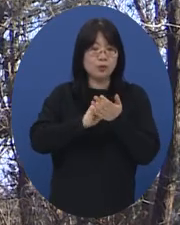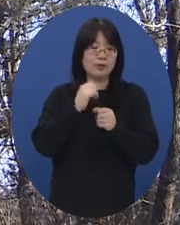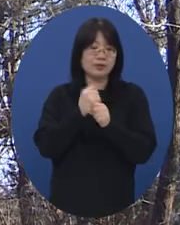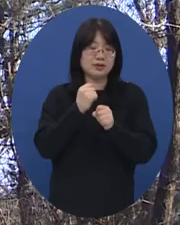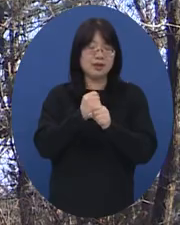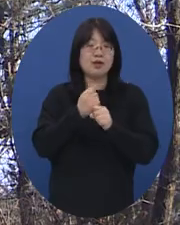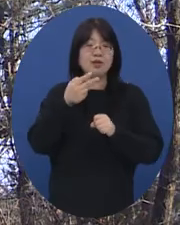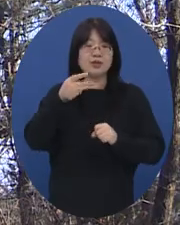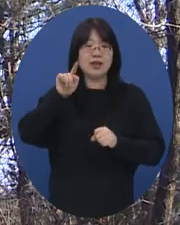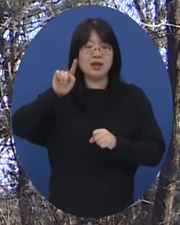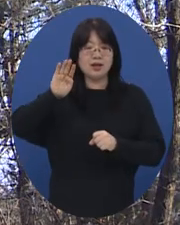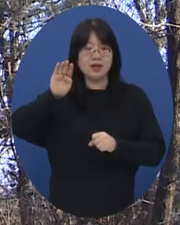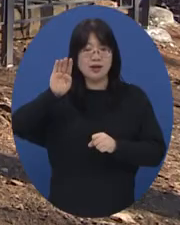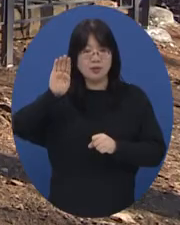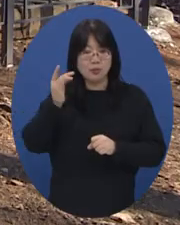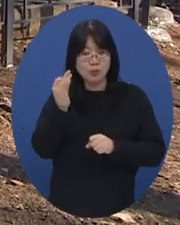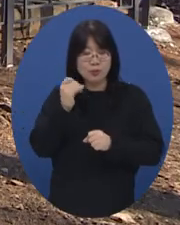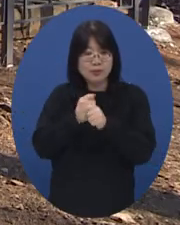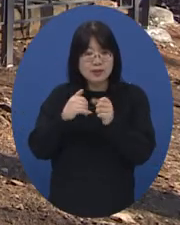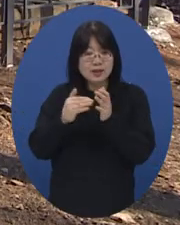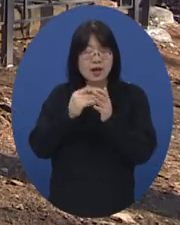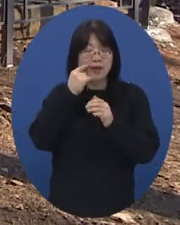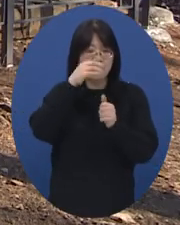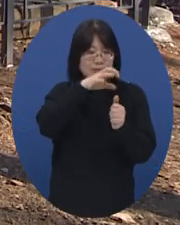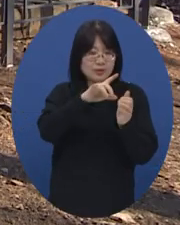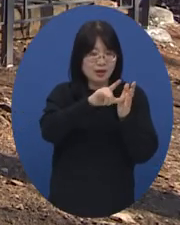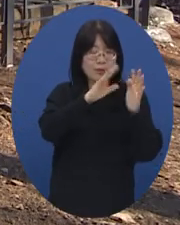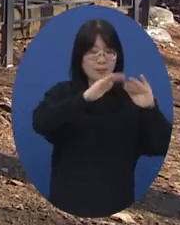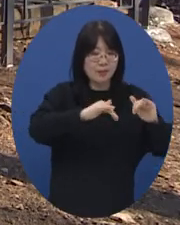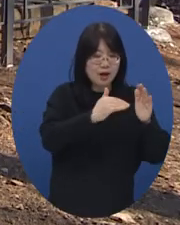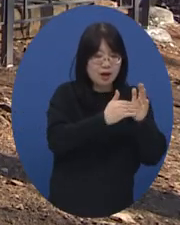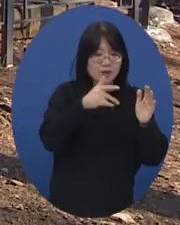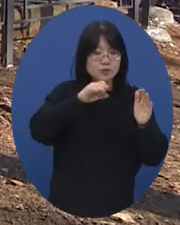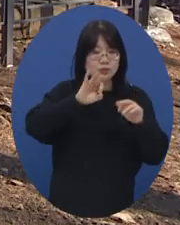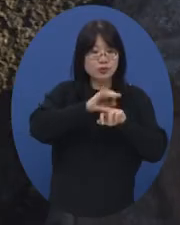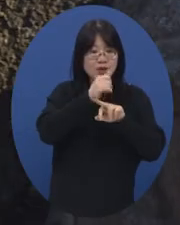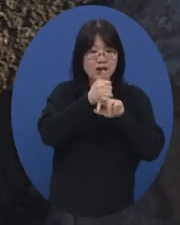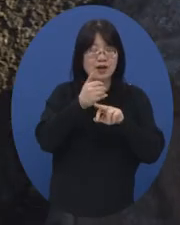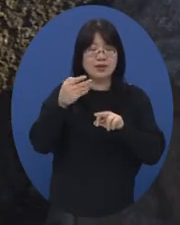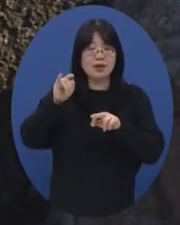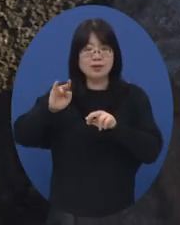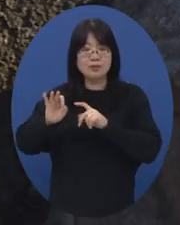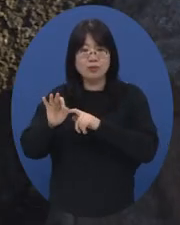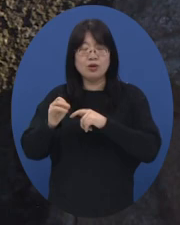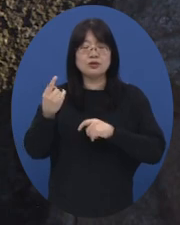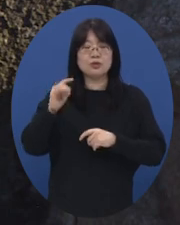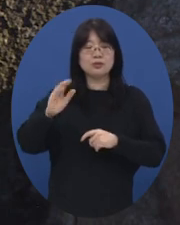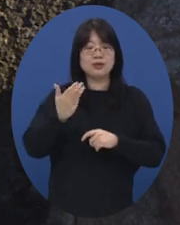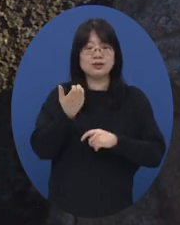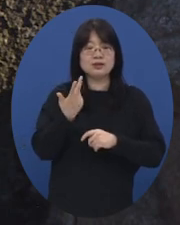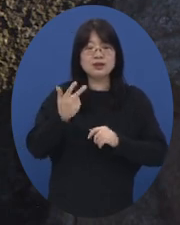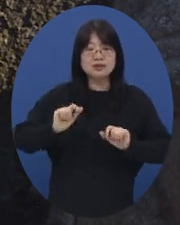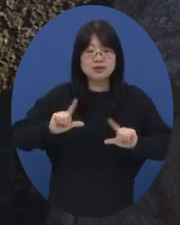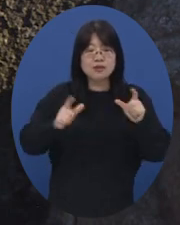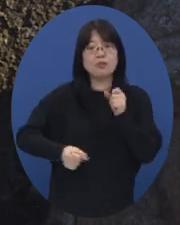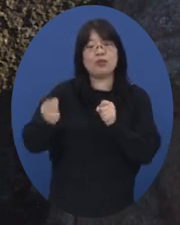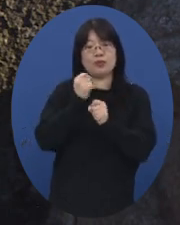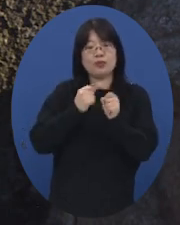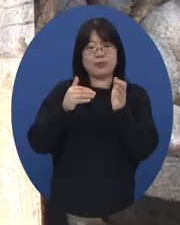장식해 해볼만 됩니다 일제 강점기 때 파손돼 떤 충 중 대형 태풍 은 지난 1987년 보곤